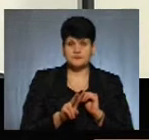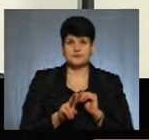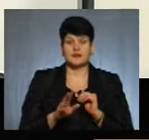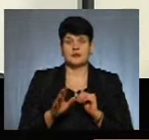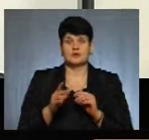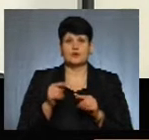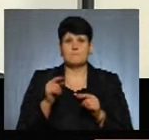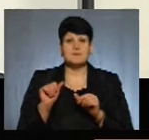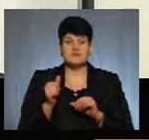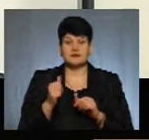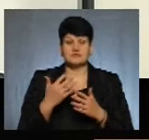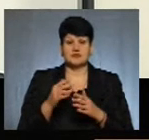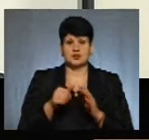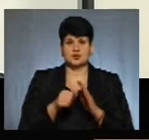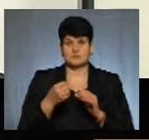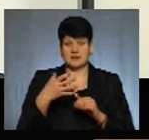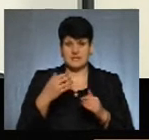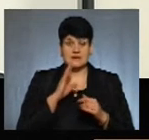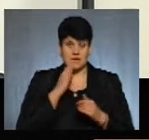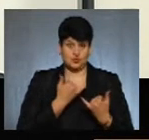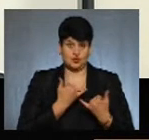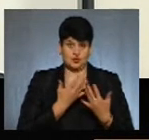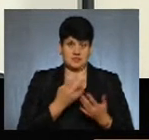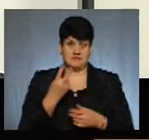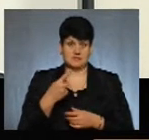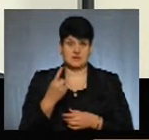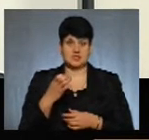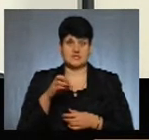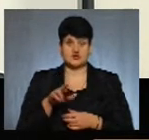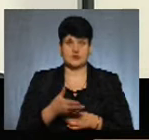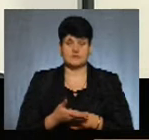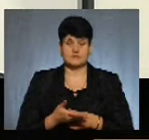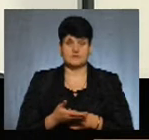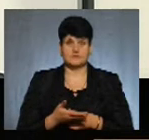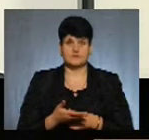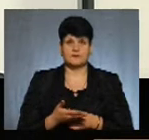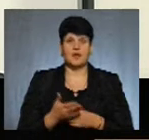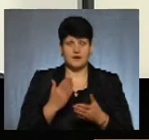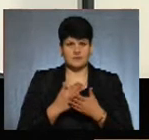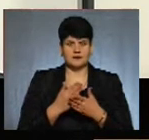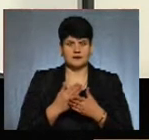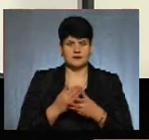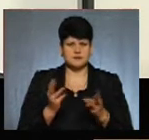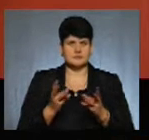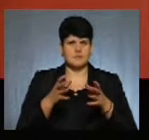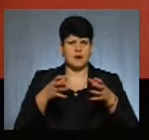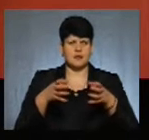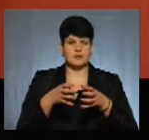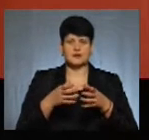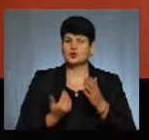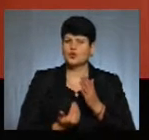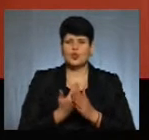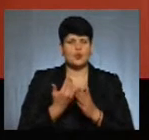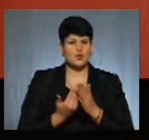маємо 615, це на ранок сьогодні, 21 січня. Чи є спалахи? З